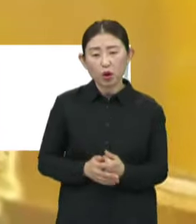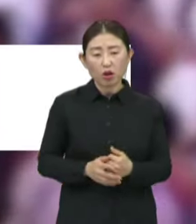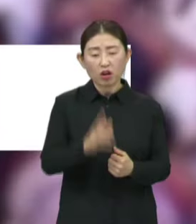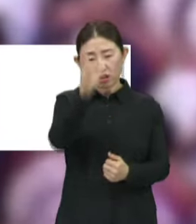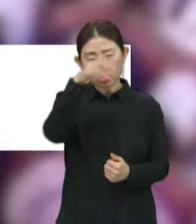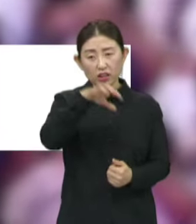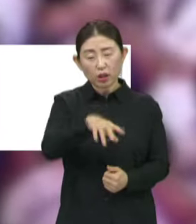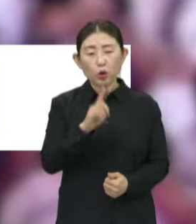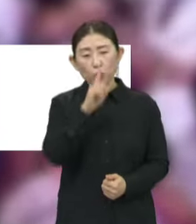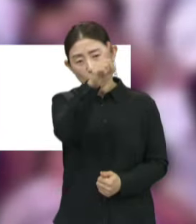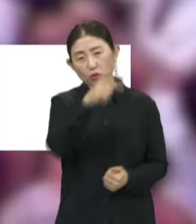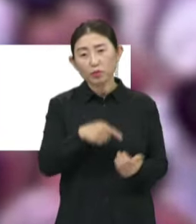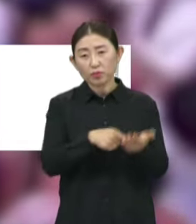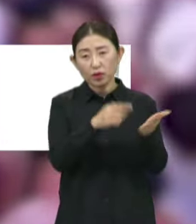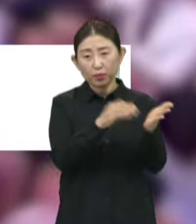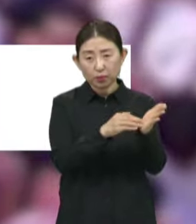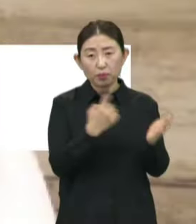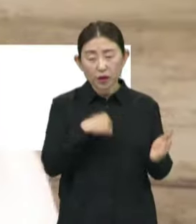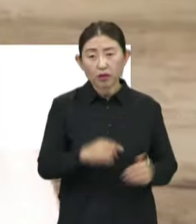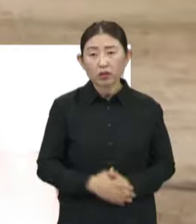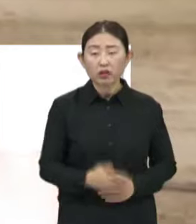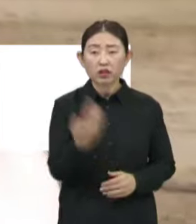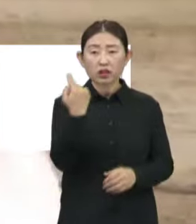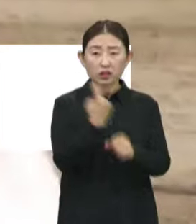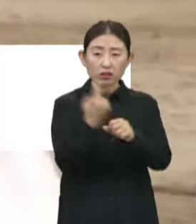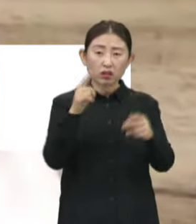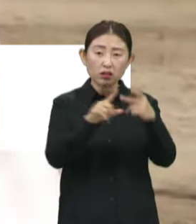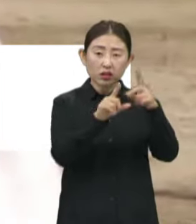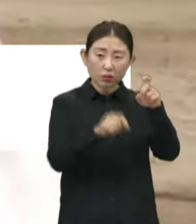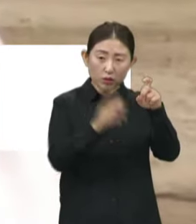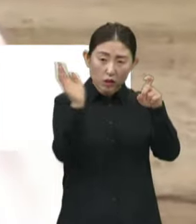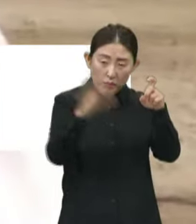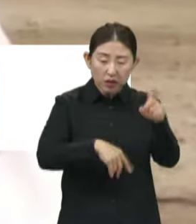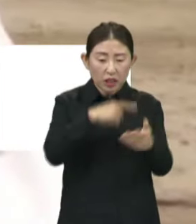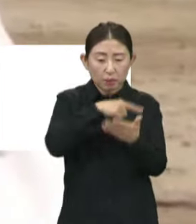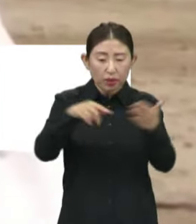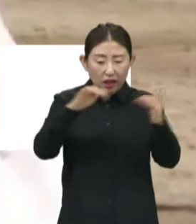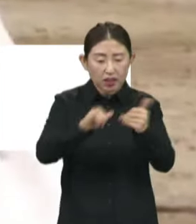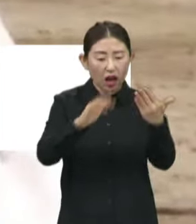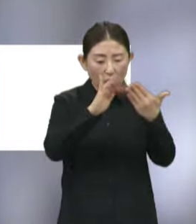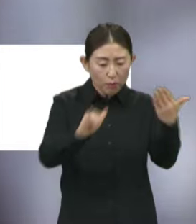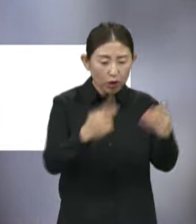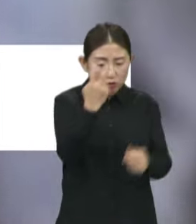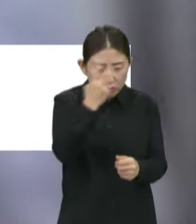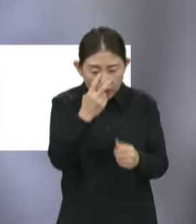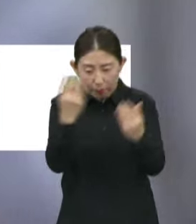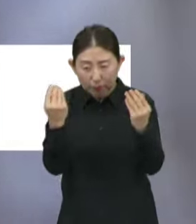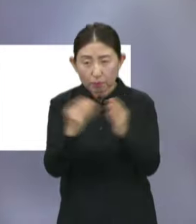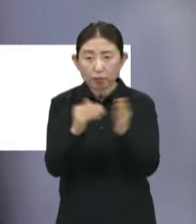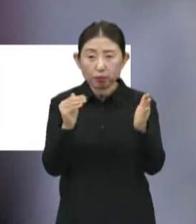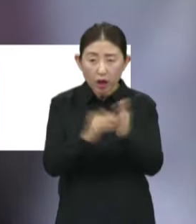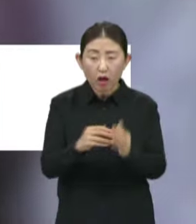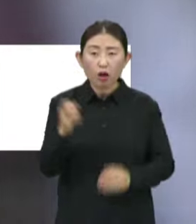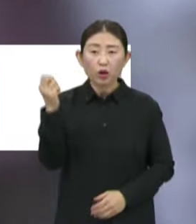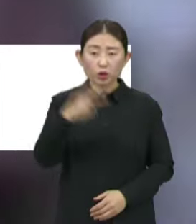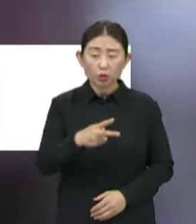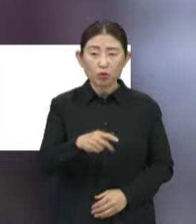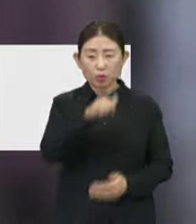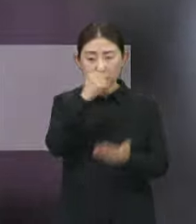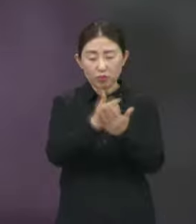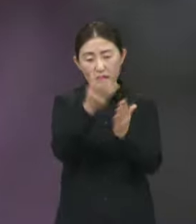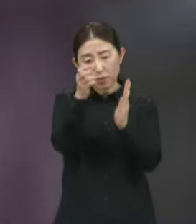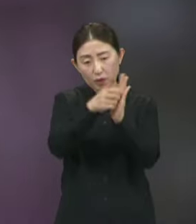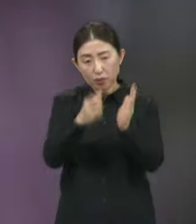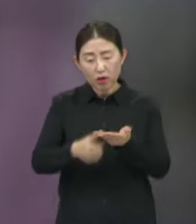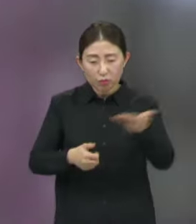고소장을 제출했습니다. 경찰은 지난해 11월부터 피해자 9명에 대한 수사를 마치고 정 씨를 세 차례 송치하는 한편